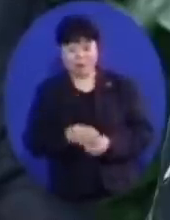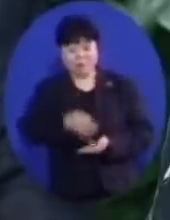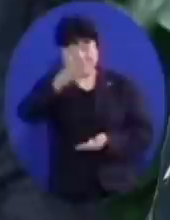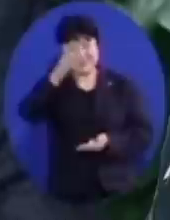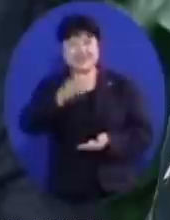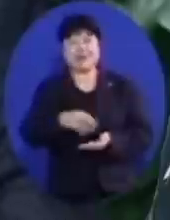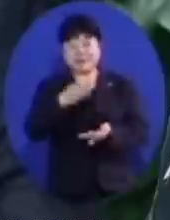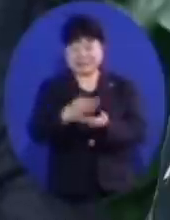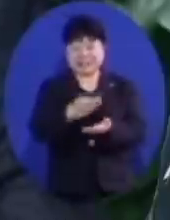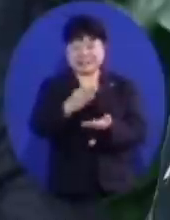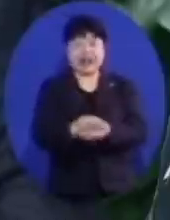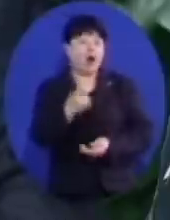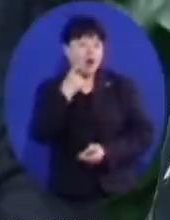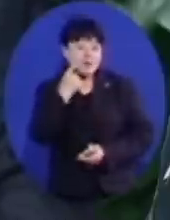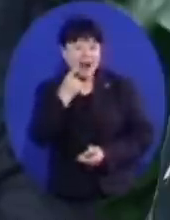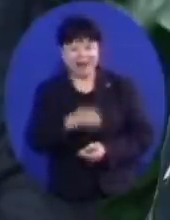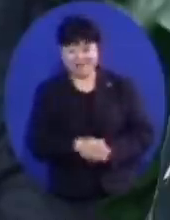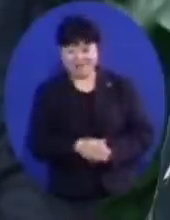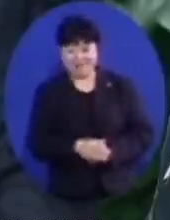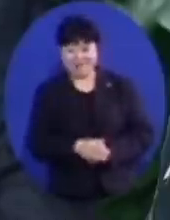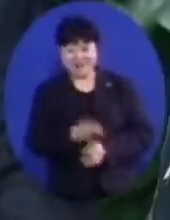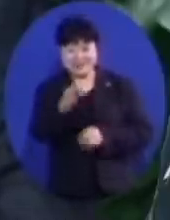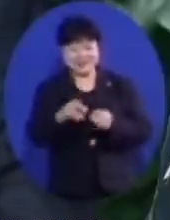받으면 싹 싸게 판다 일하고